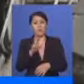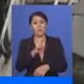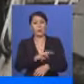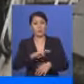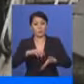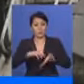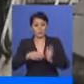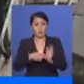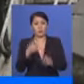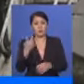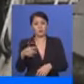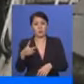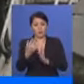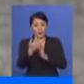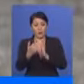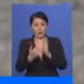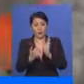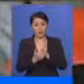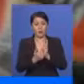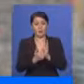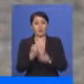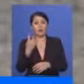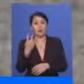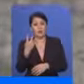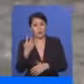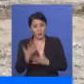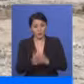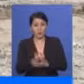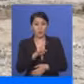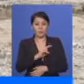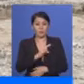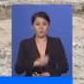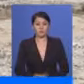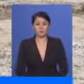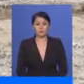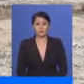жол картасы 2020 бағдарламасы аясында екі қолға бір күрек тапқан.